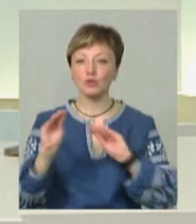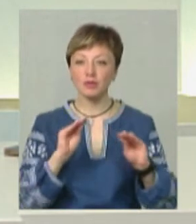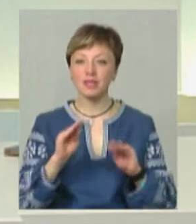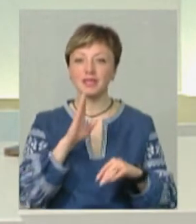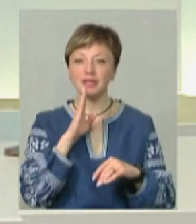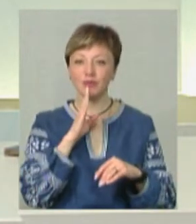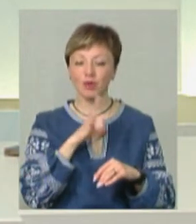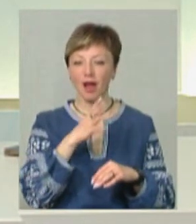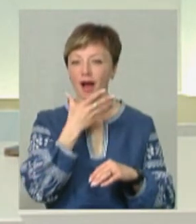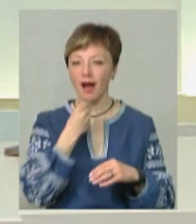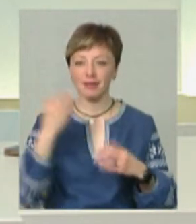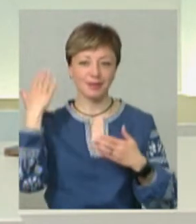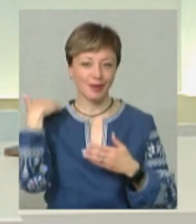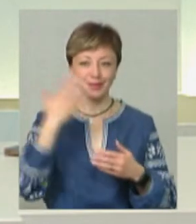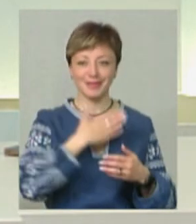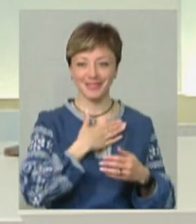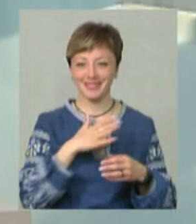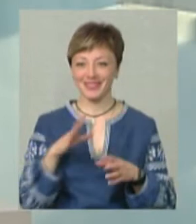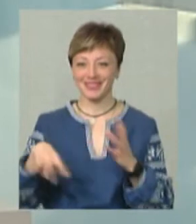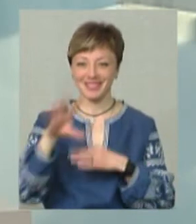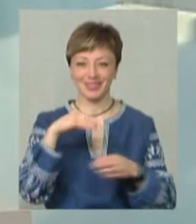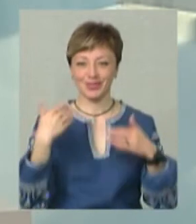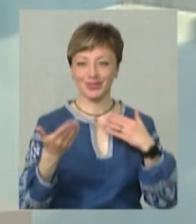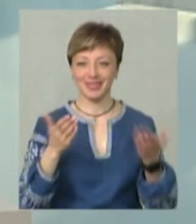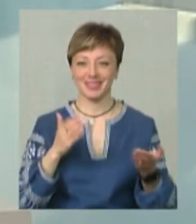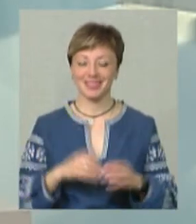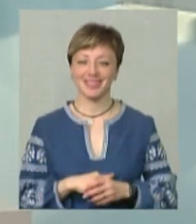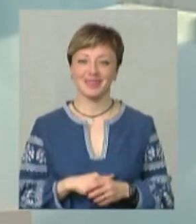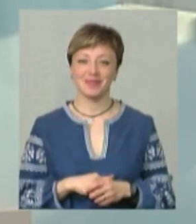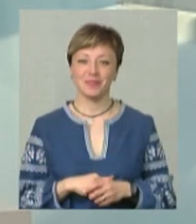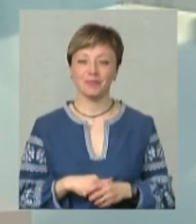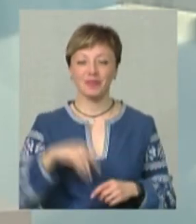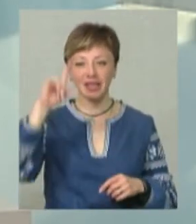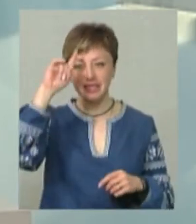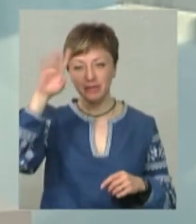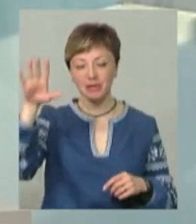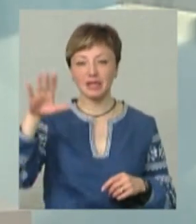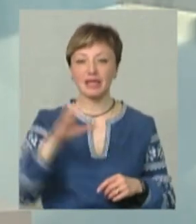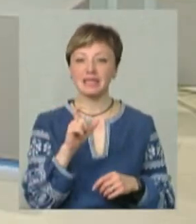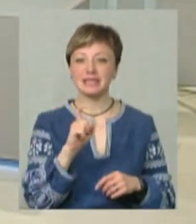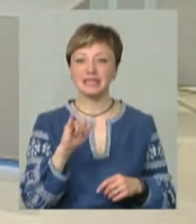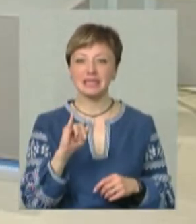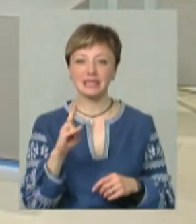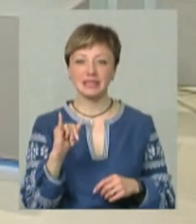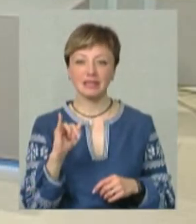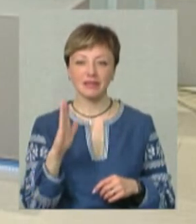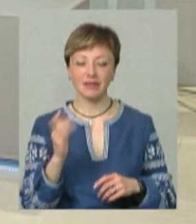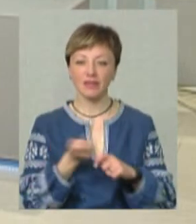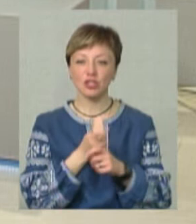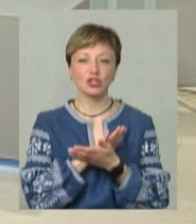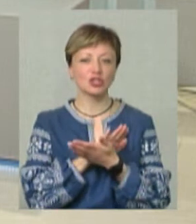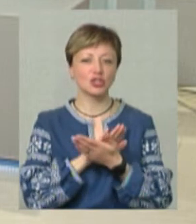вже дівчина була гарна зі всіх боків. Так, зі всіх сторін. Знаменита зіньківська вишивка в